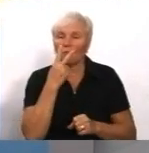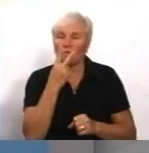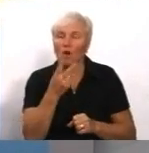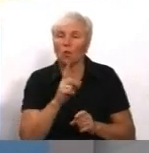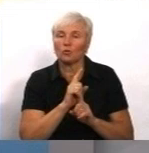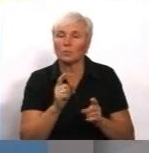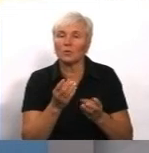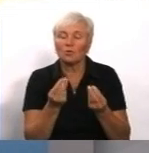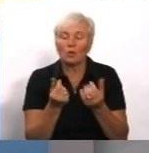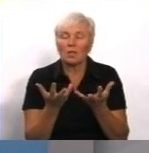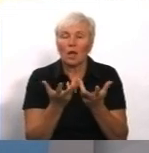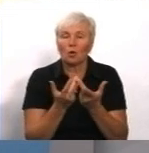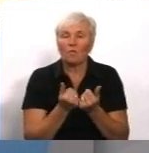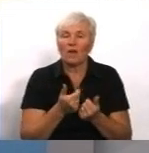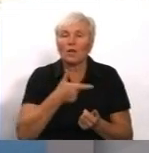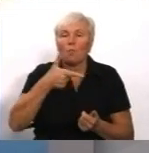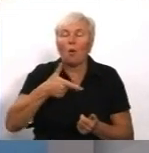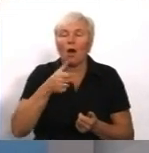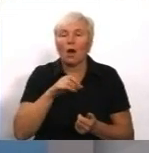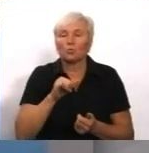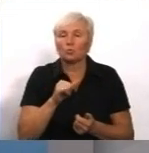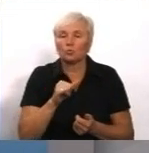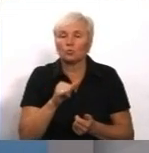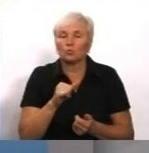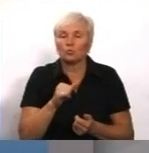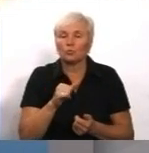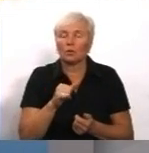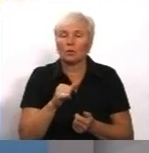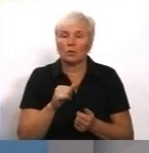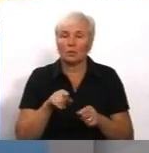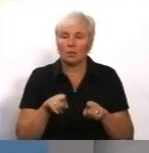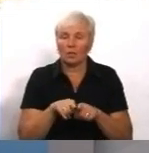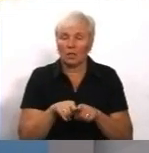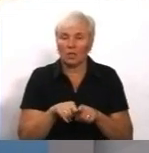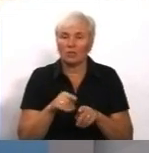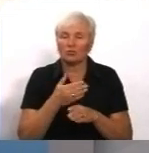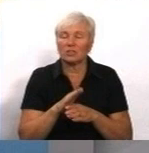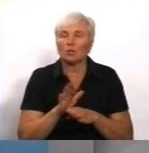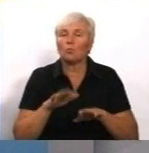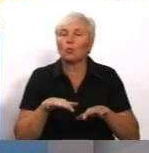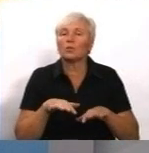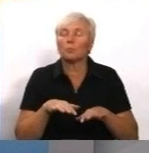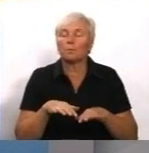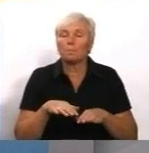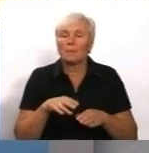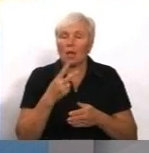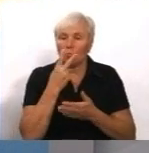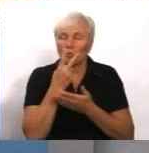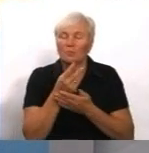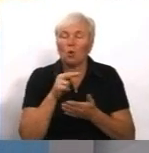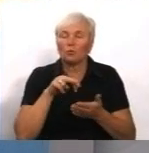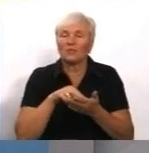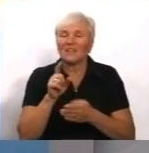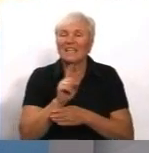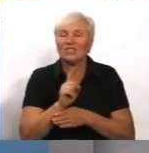нарахування по газу, так, до нарахування там платіжних частині, потім установлення лічильників газових і